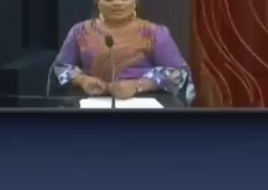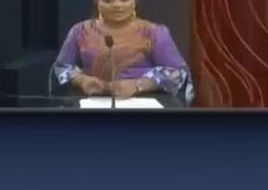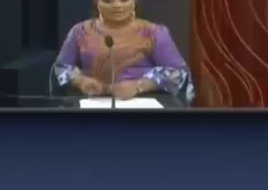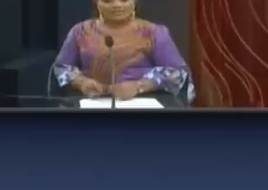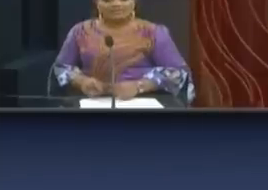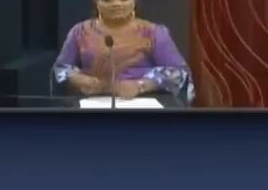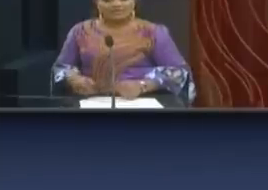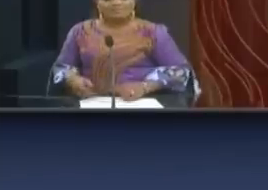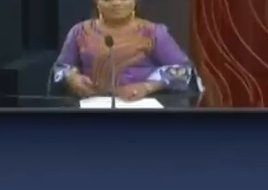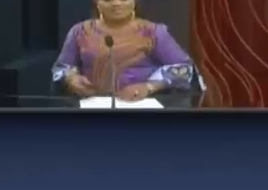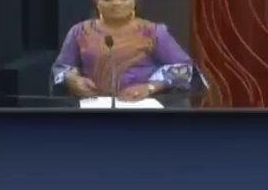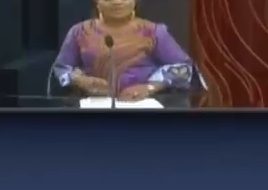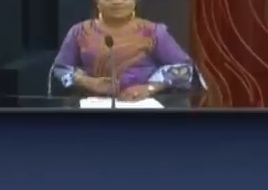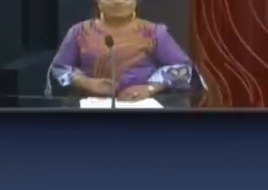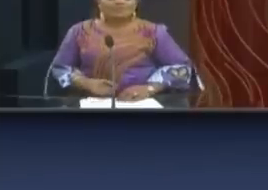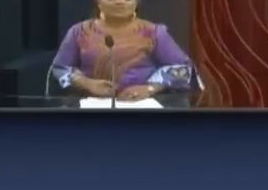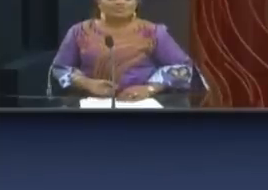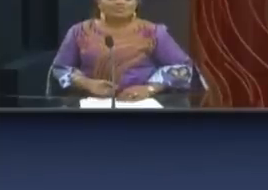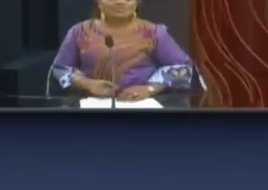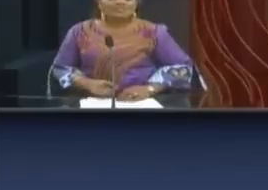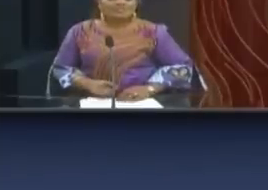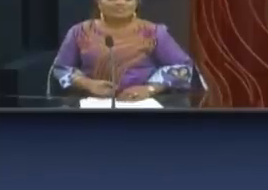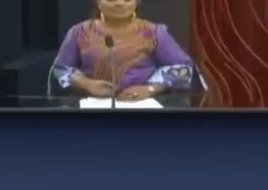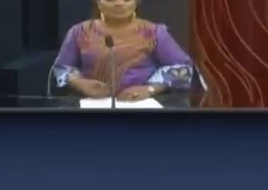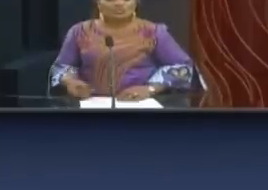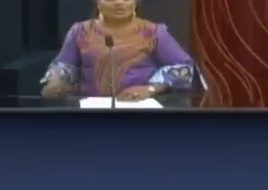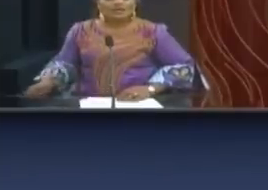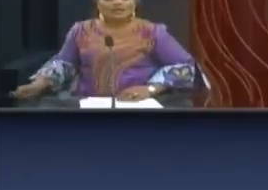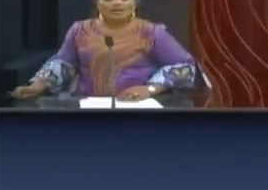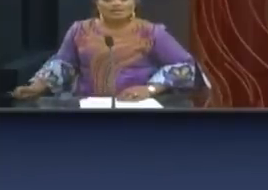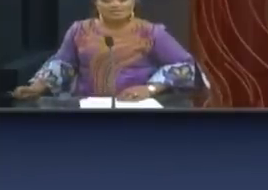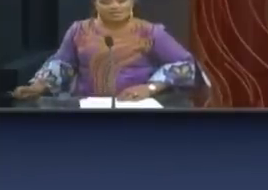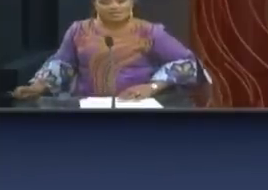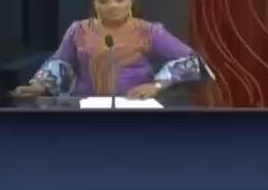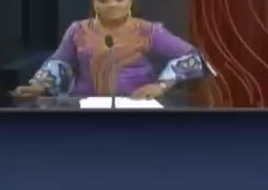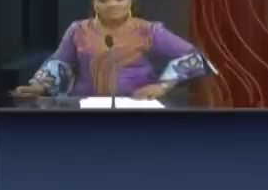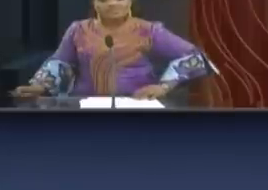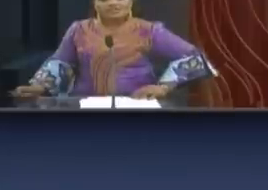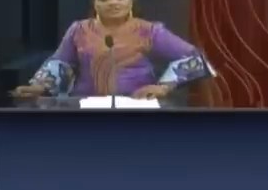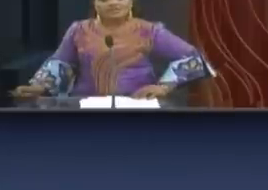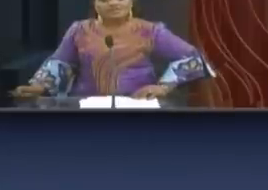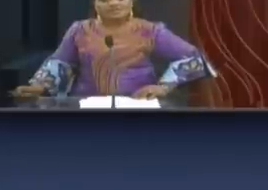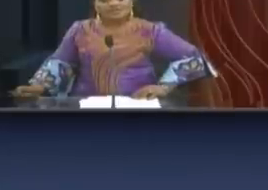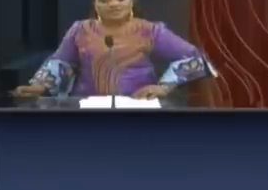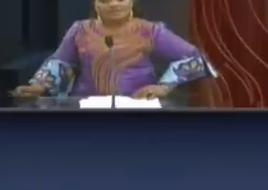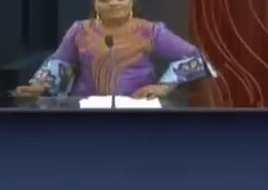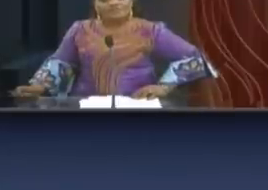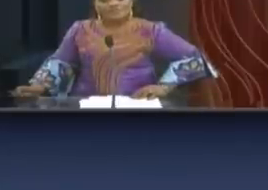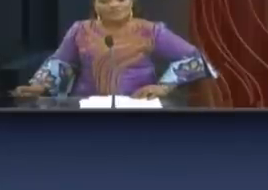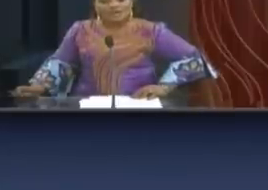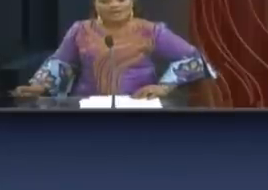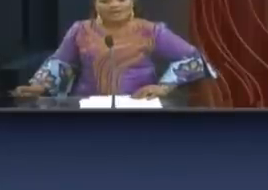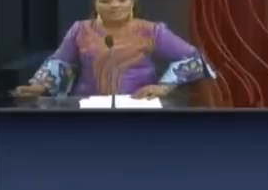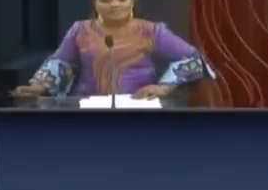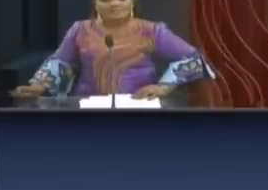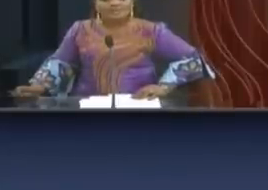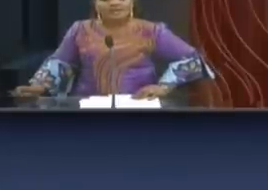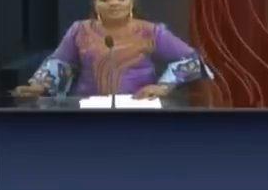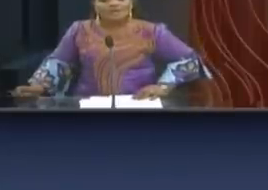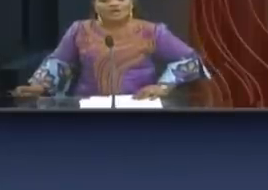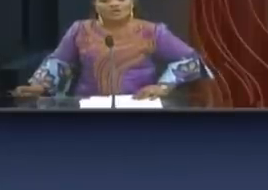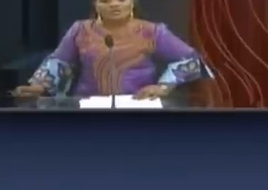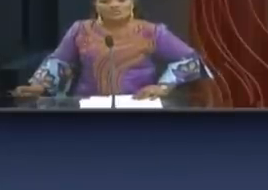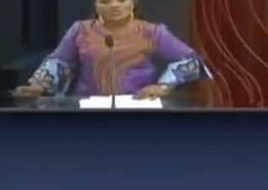L'autonomisation réelle des femmes passe par la formation du métier couturière, esthéticienne, pâtissière et secrétaire formée par Grâce à ma